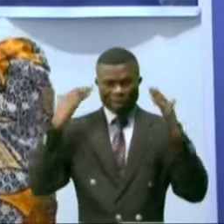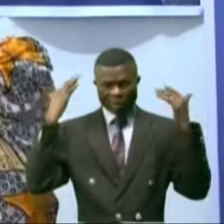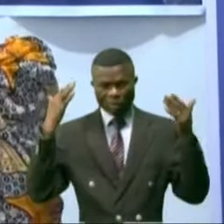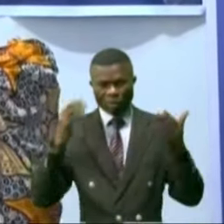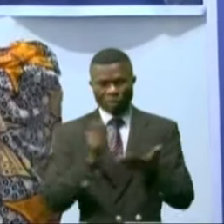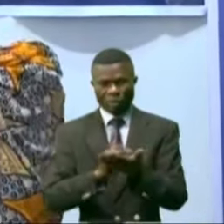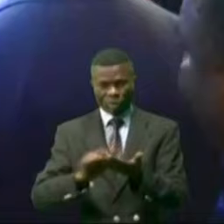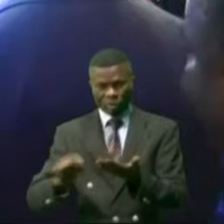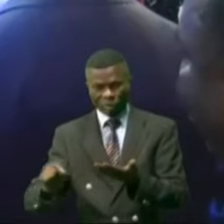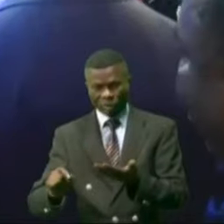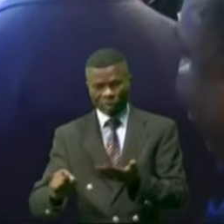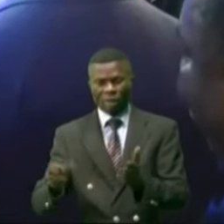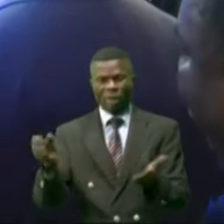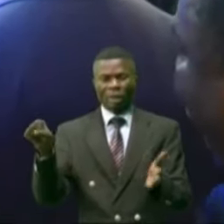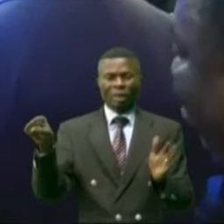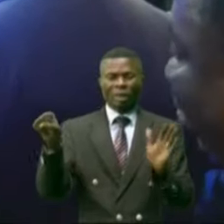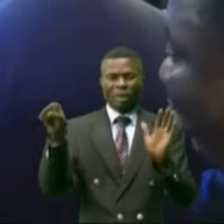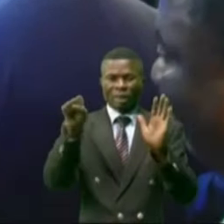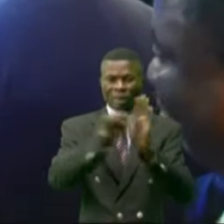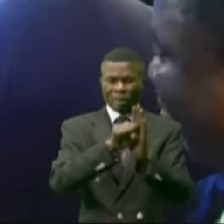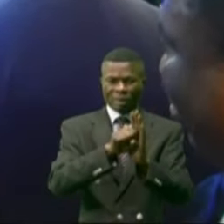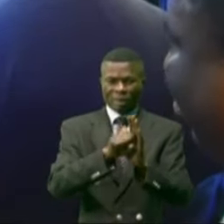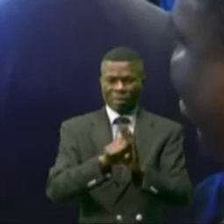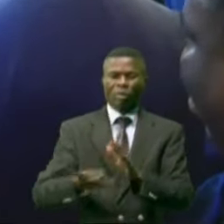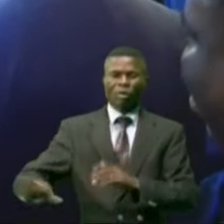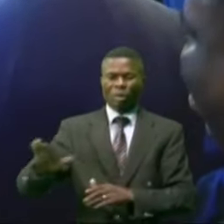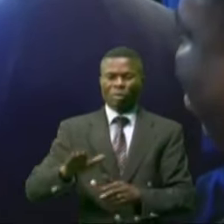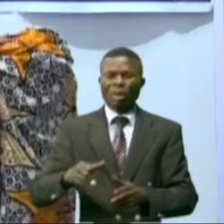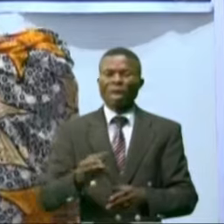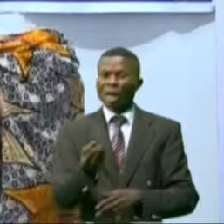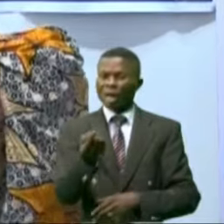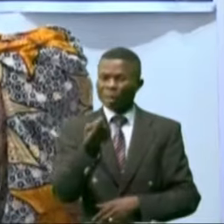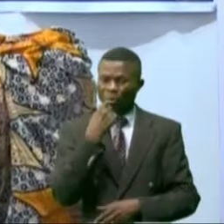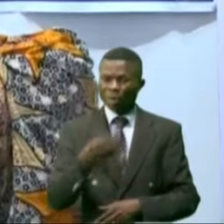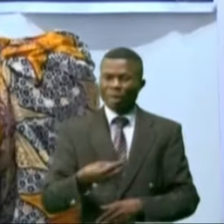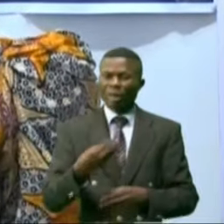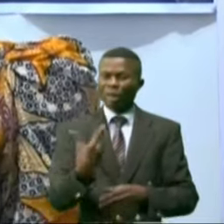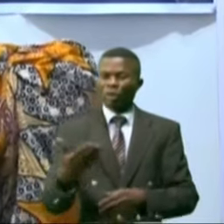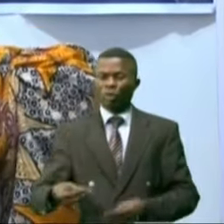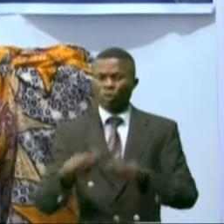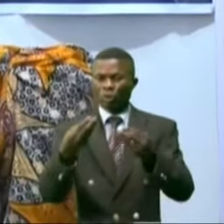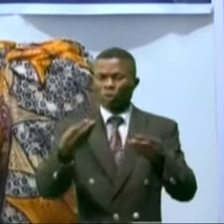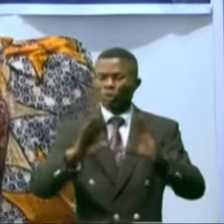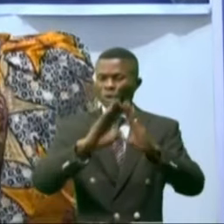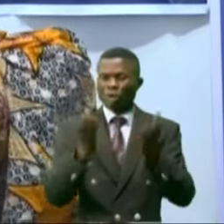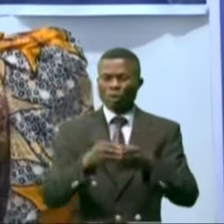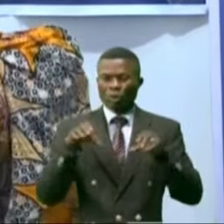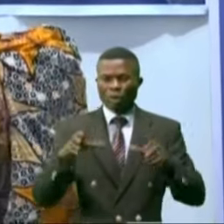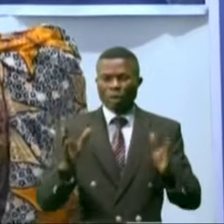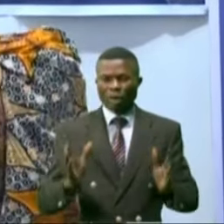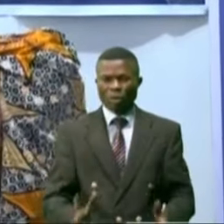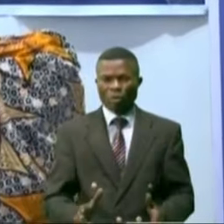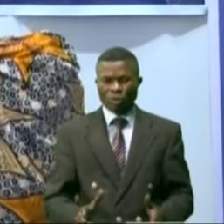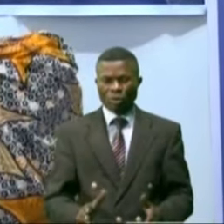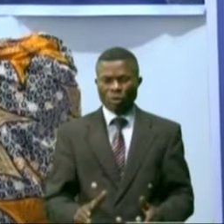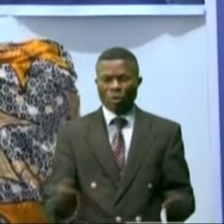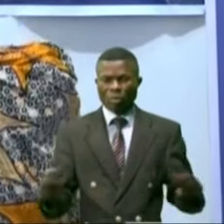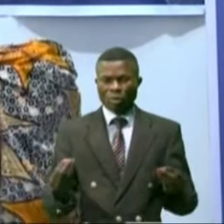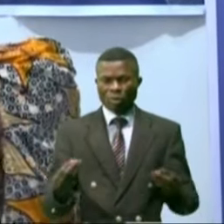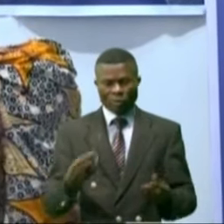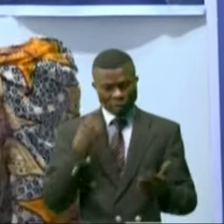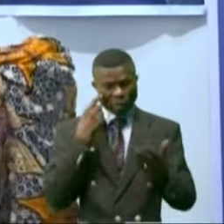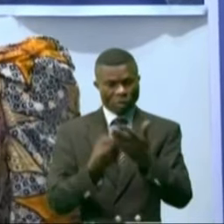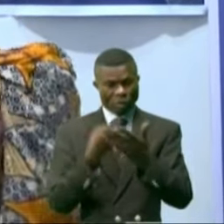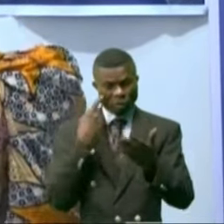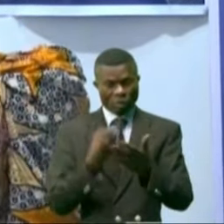écrit Valérie Symbole de la République. C'est un remède que nous mettons à la disposition de tout Congolais. Parce que nous avons